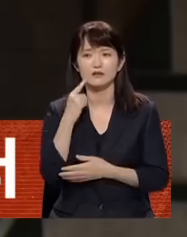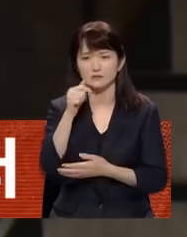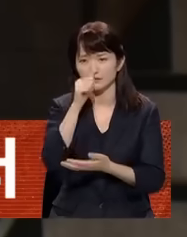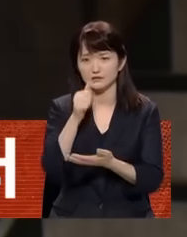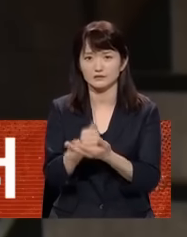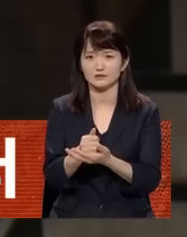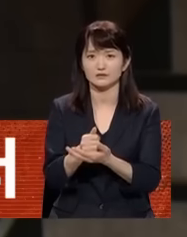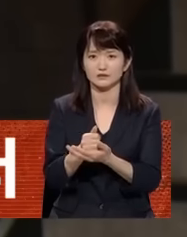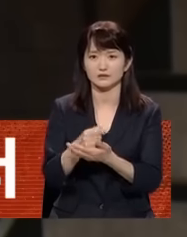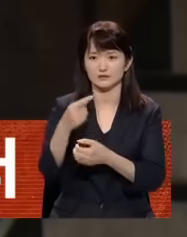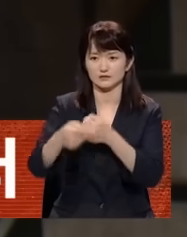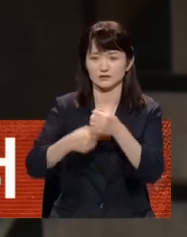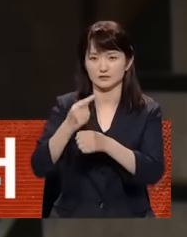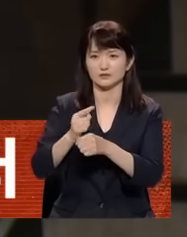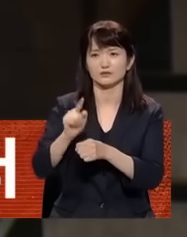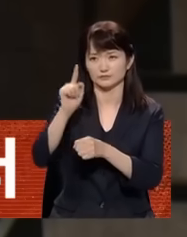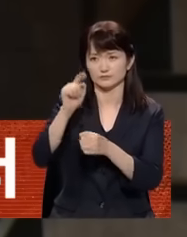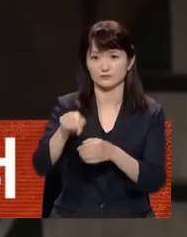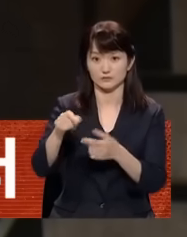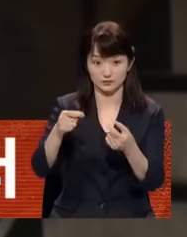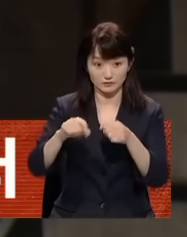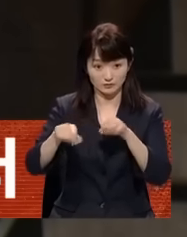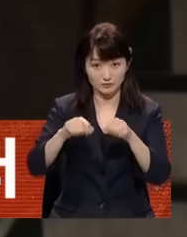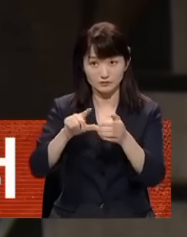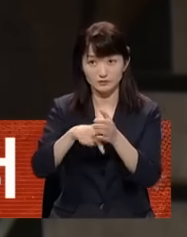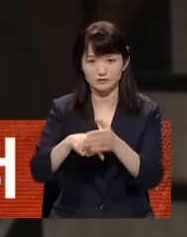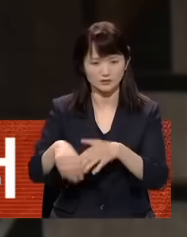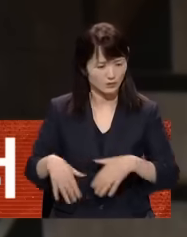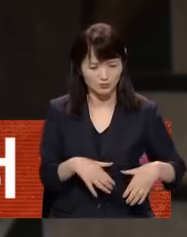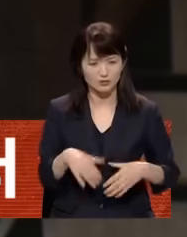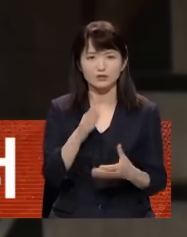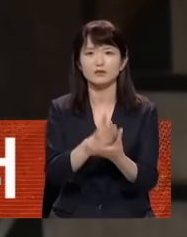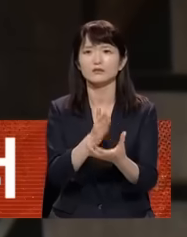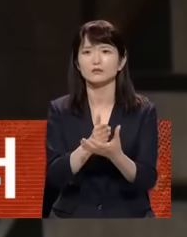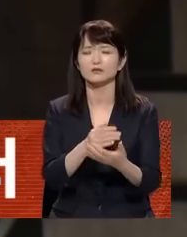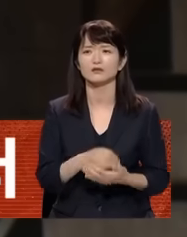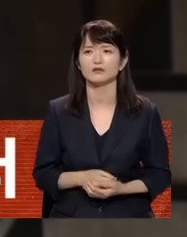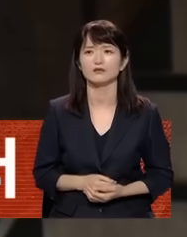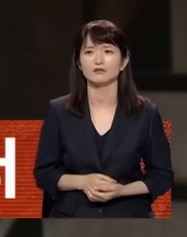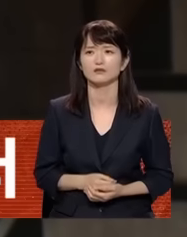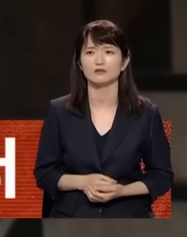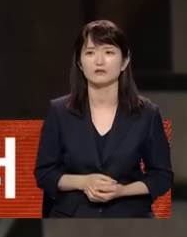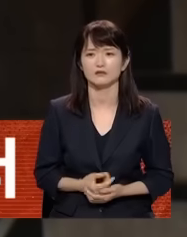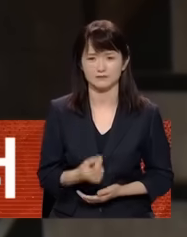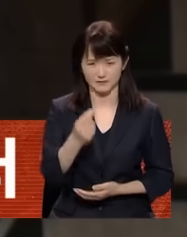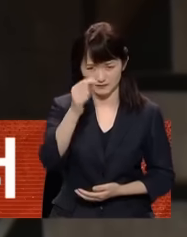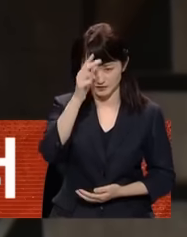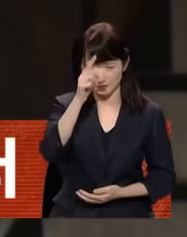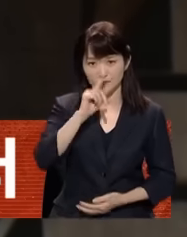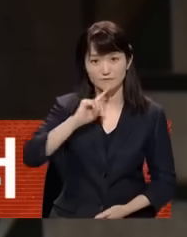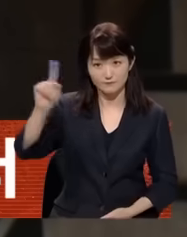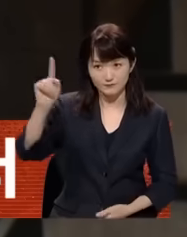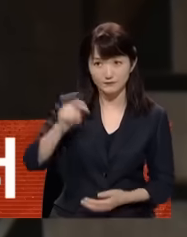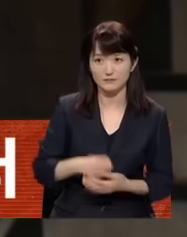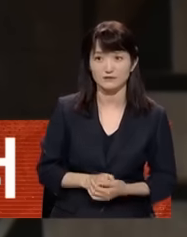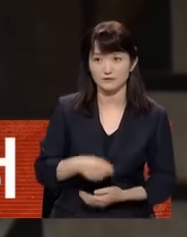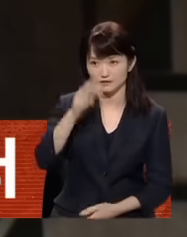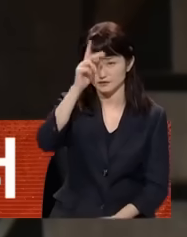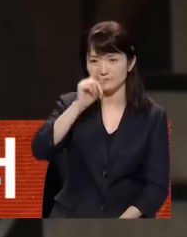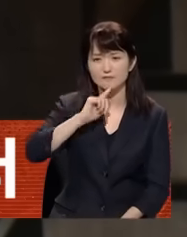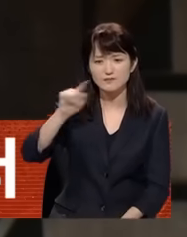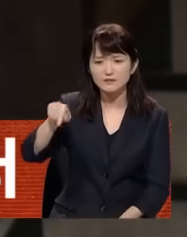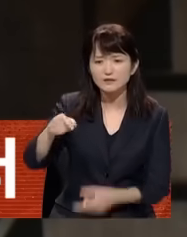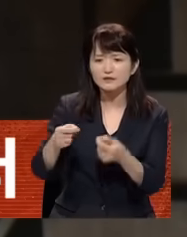형량이 1년 정도도 높은 거니까요 이런 행동을 했을 때 주저하지 마십시오 왜 주저하는지를 모르겠어요 바로 경찰에 신고하십시오 경찰에 신고해서